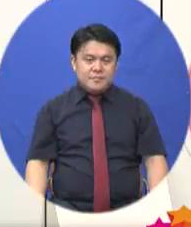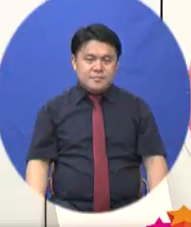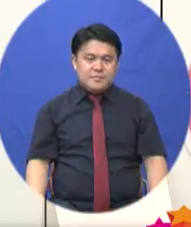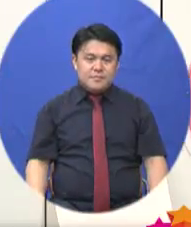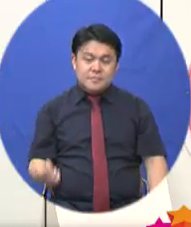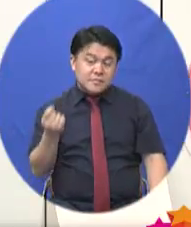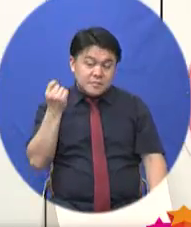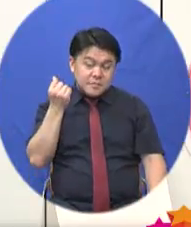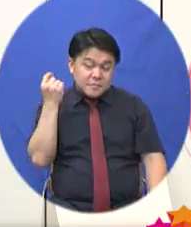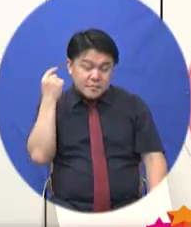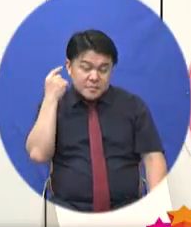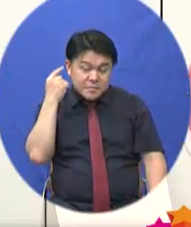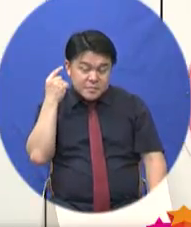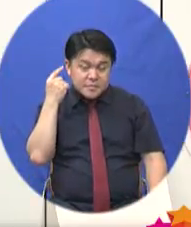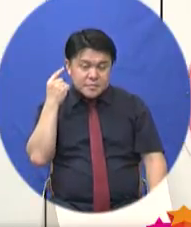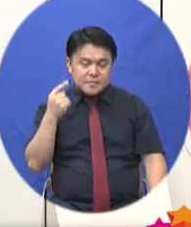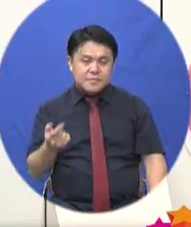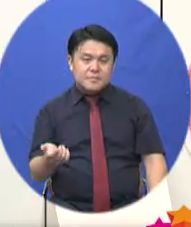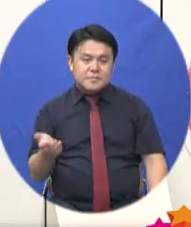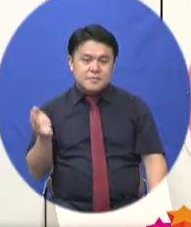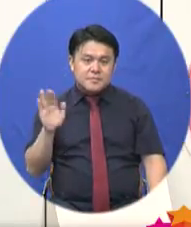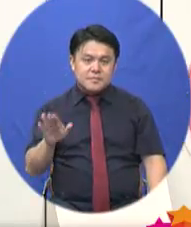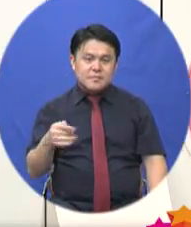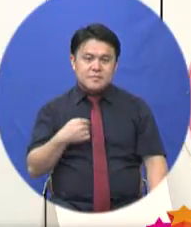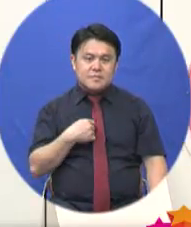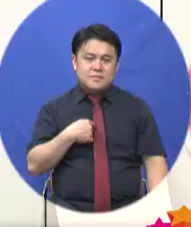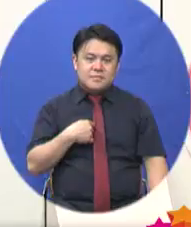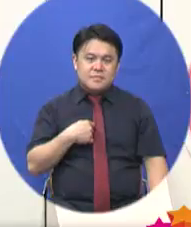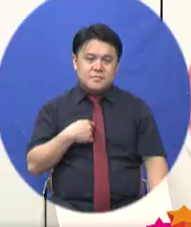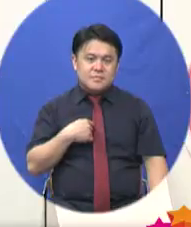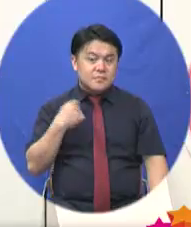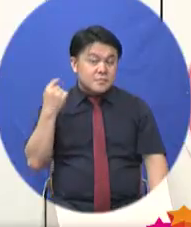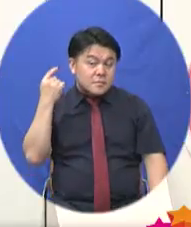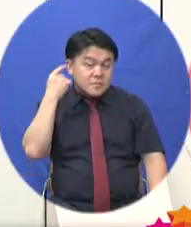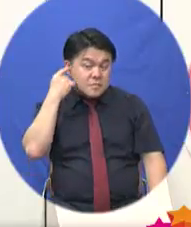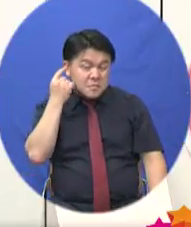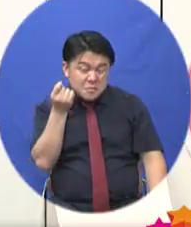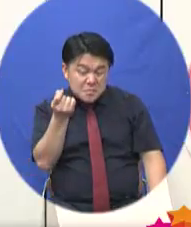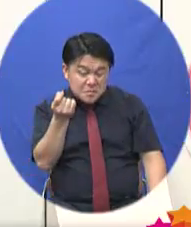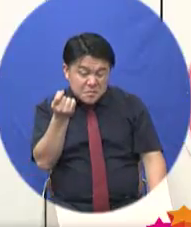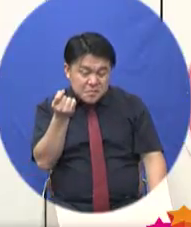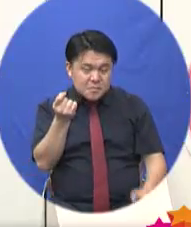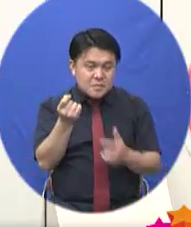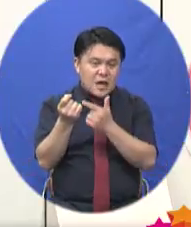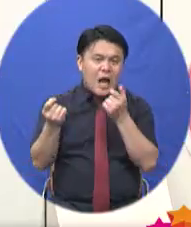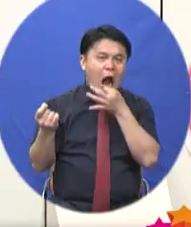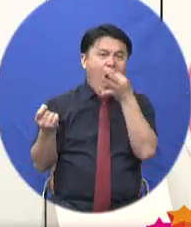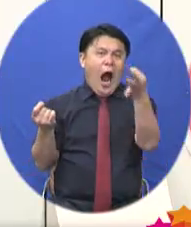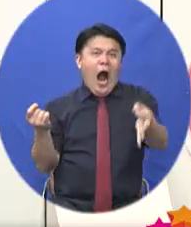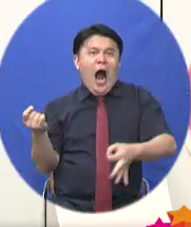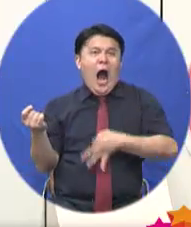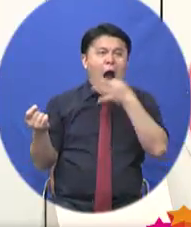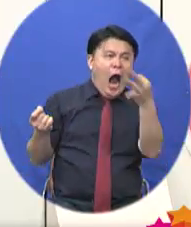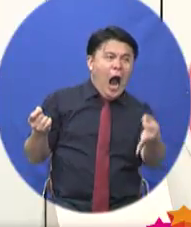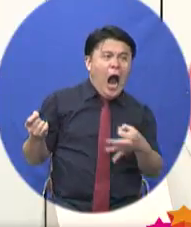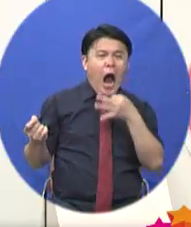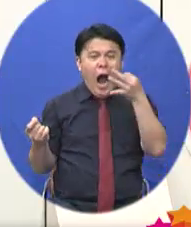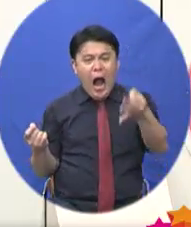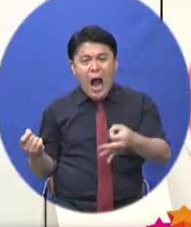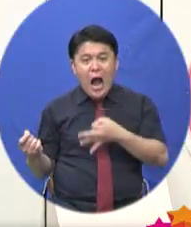아주 작으면 작다고 봐야 되거든요. 그런데 그 수화기에서 나오는 음악 소리보다 노래 소리를 크게